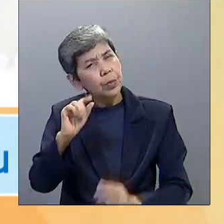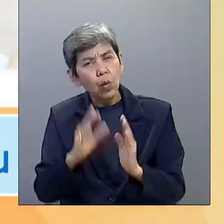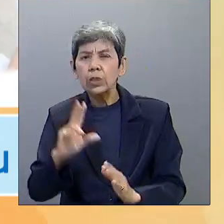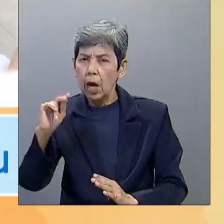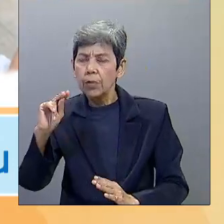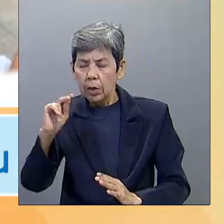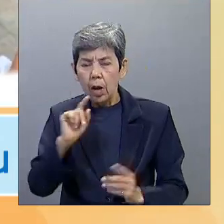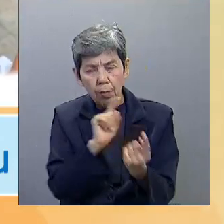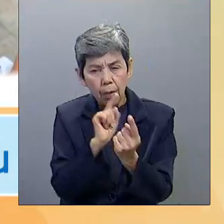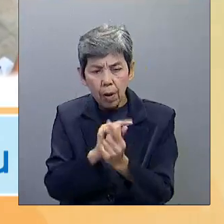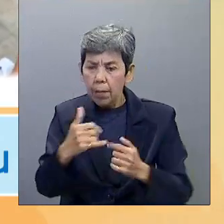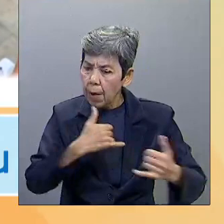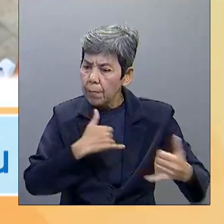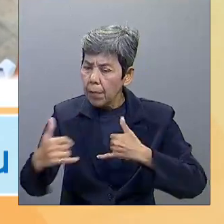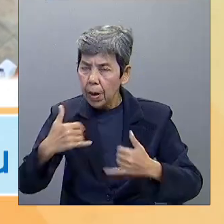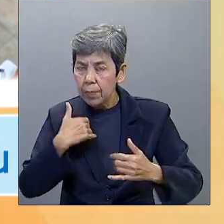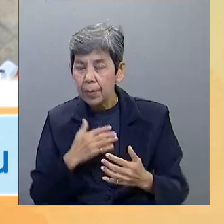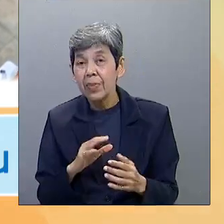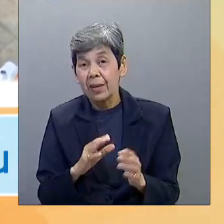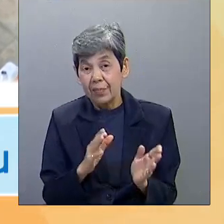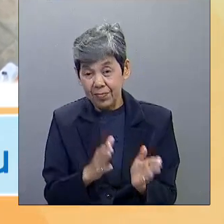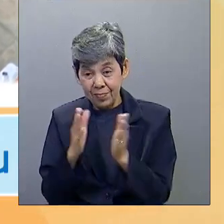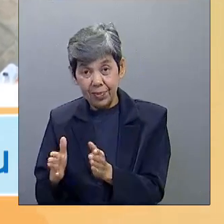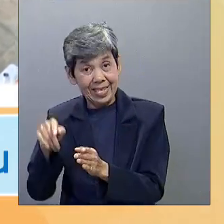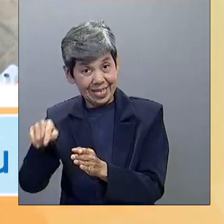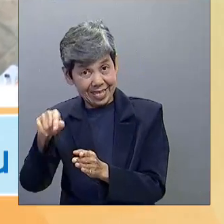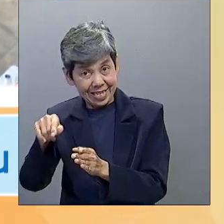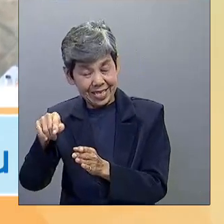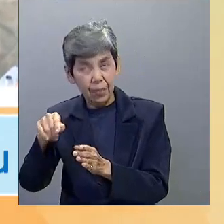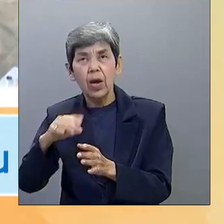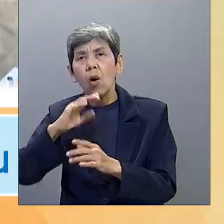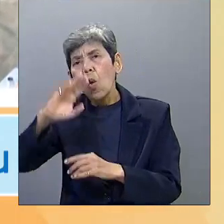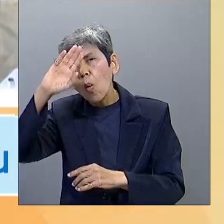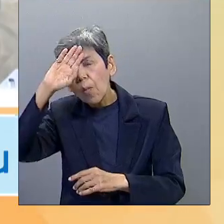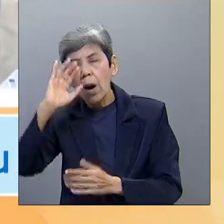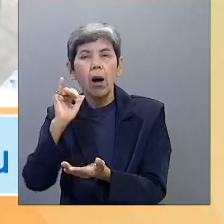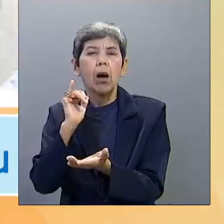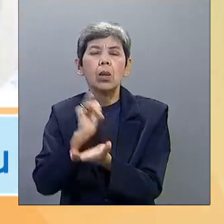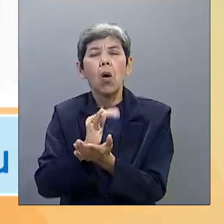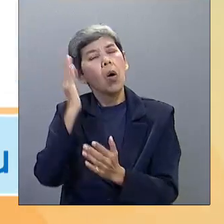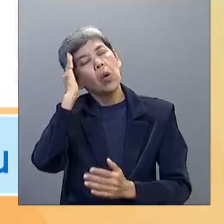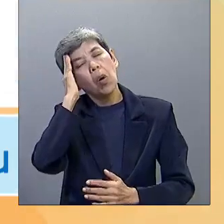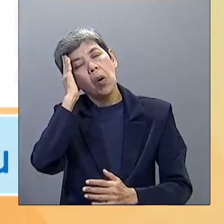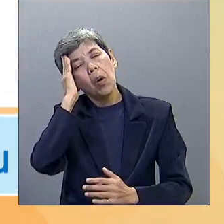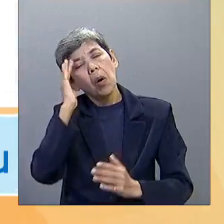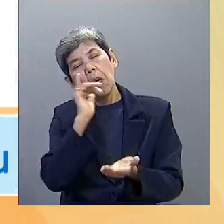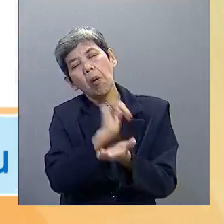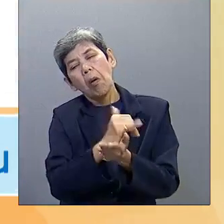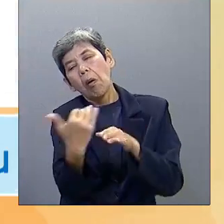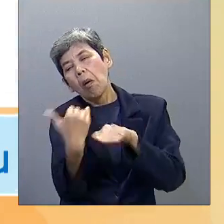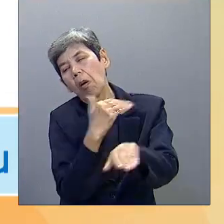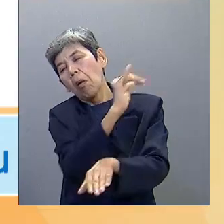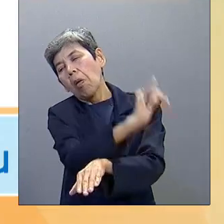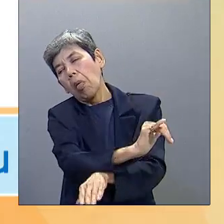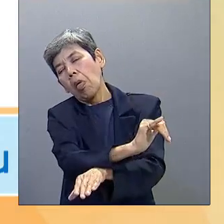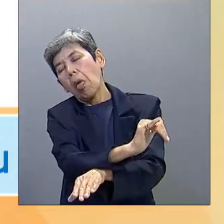มาขอรับบริการนะครับ อ ีกเคสอีกกลุ่มนึงก็คือเป็นเคสคนไข้ที่นอนอยู่ข้างถนนนะครับแล้วก็เจ็บป่วยหนักก็จะมี